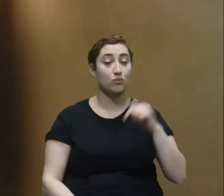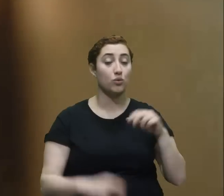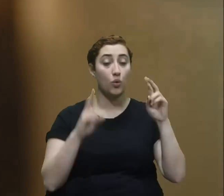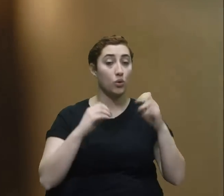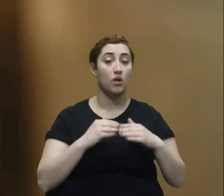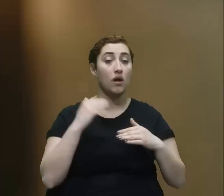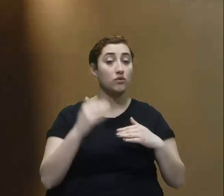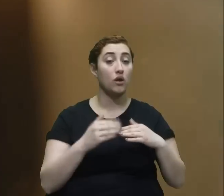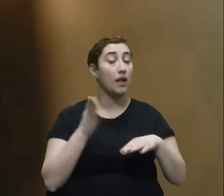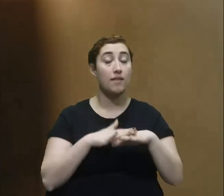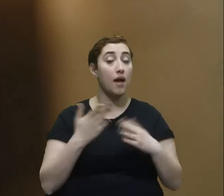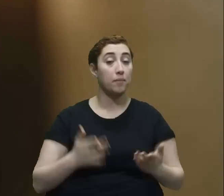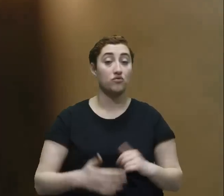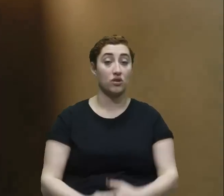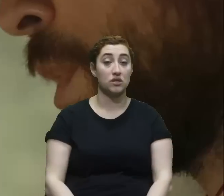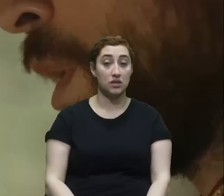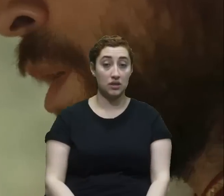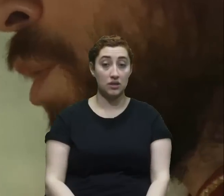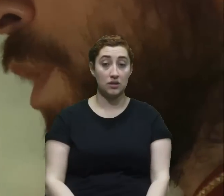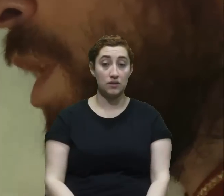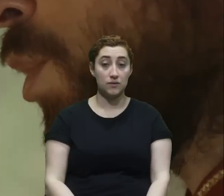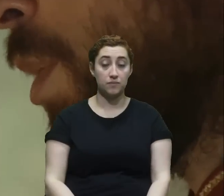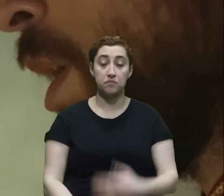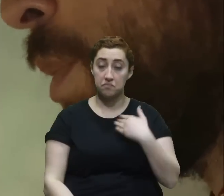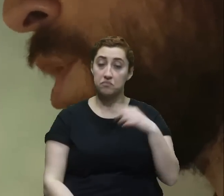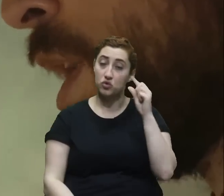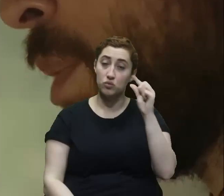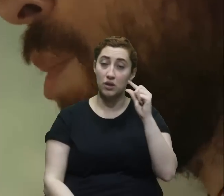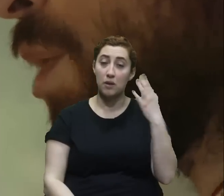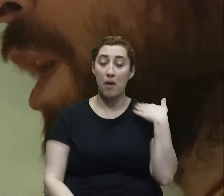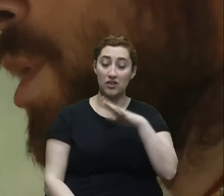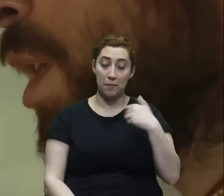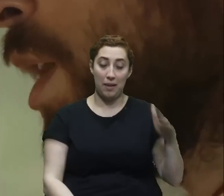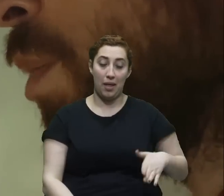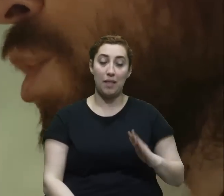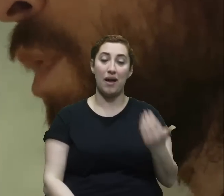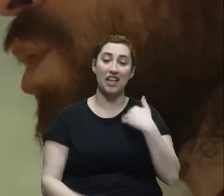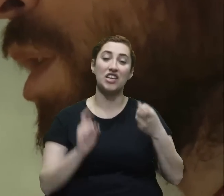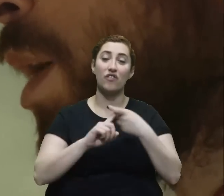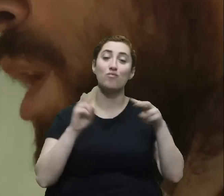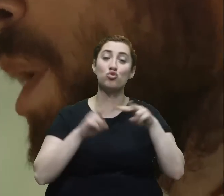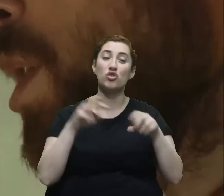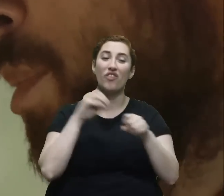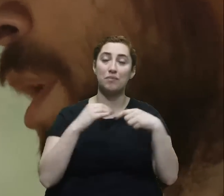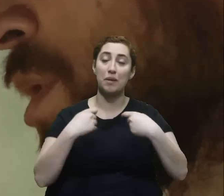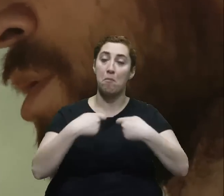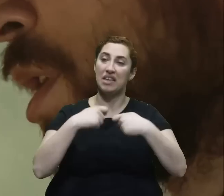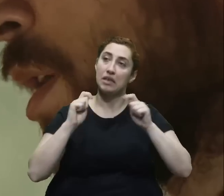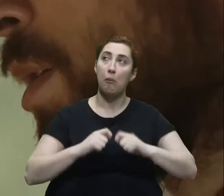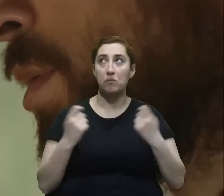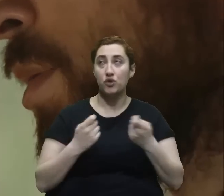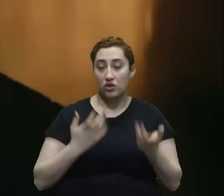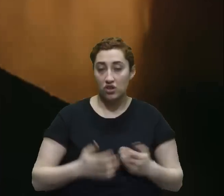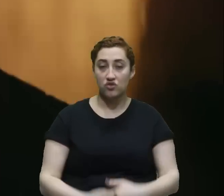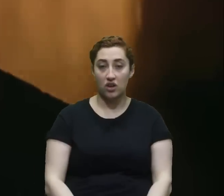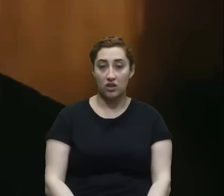safhadan sonra ne yapacağız? Kuvvetle muhtemel paşalar benim yanıma gelecekler ve Mustafa üzerinden bana baskı yapmaya